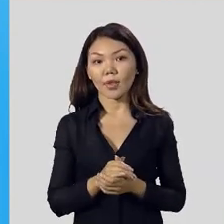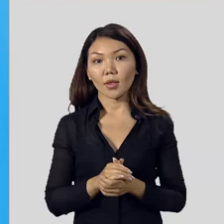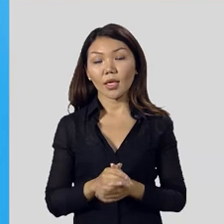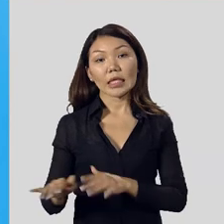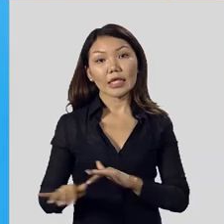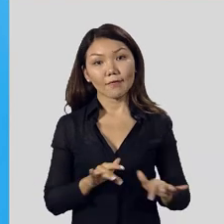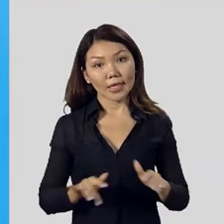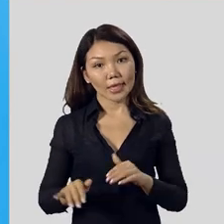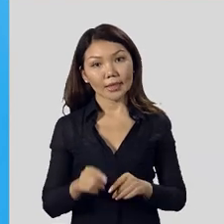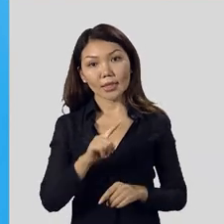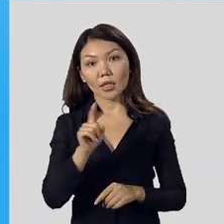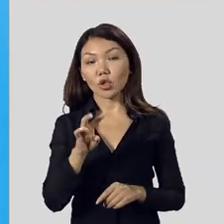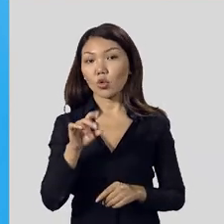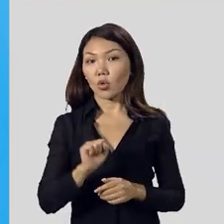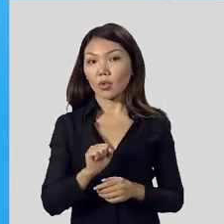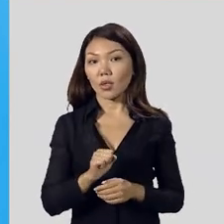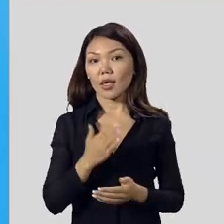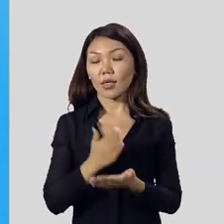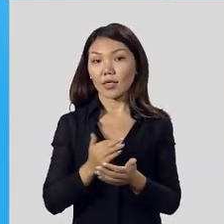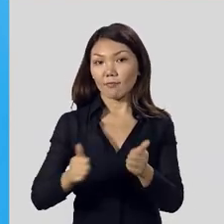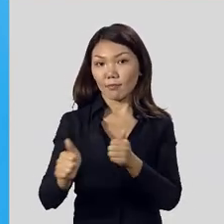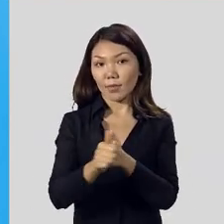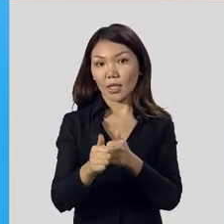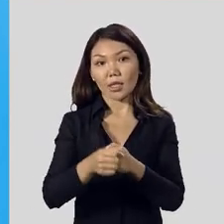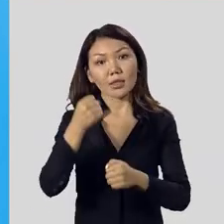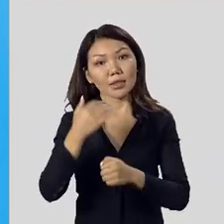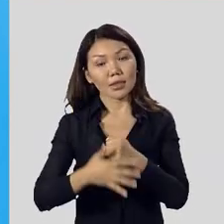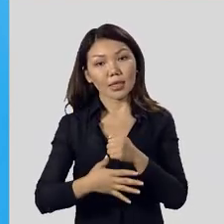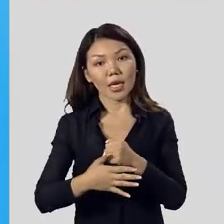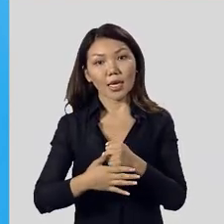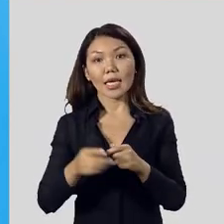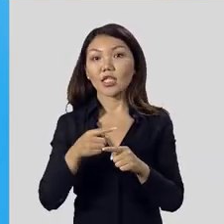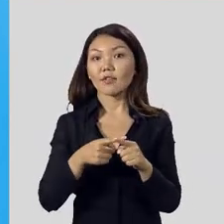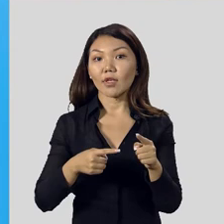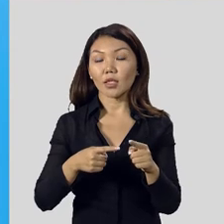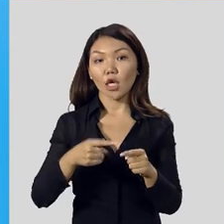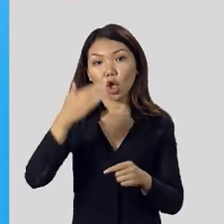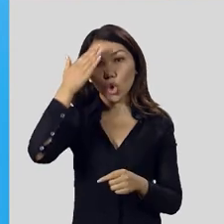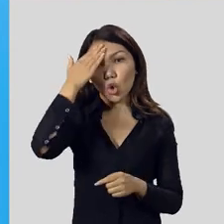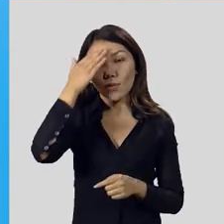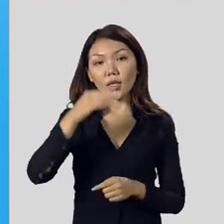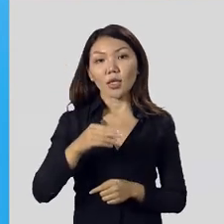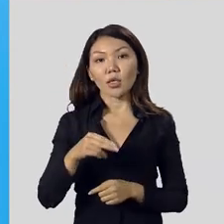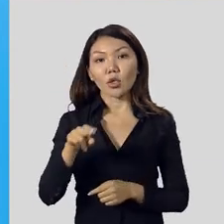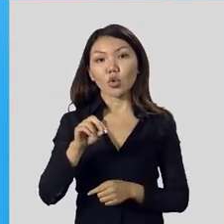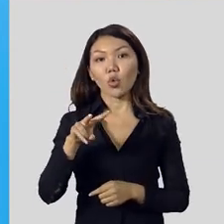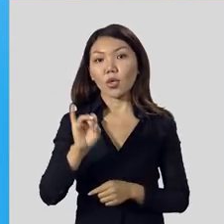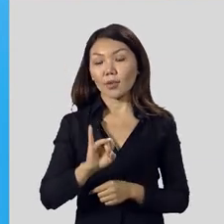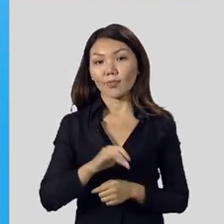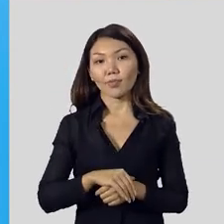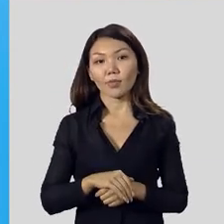Двигательная зона расположена в передней центральной извилине – лобной доли.